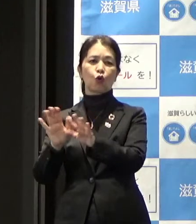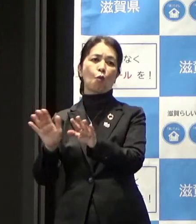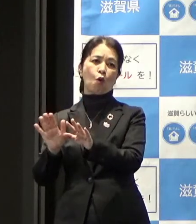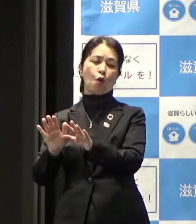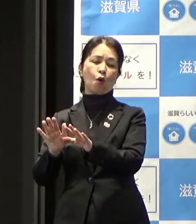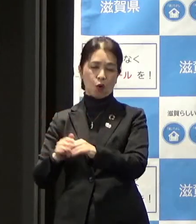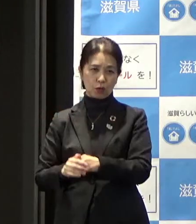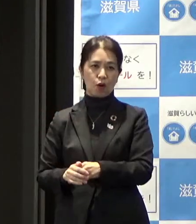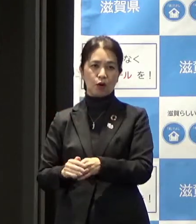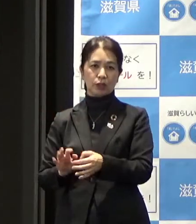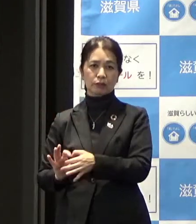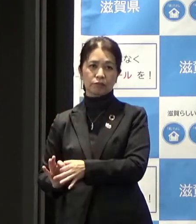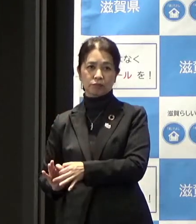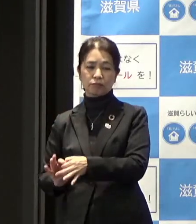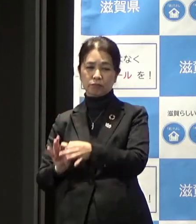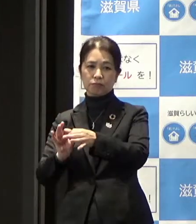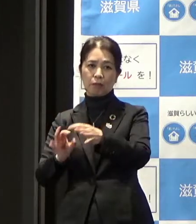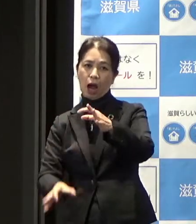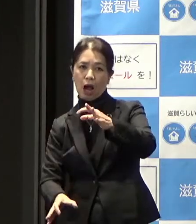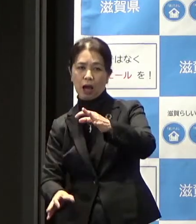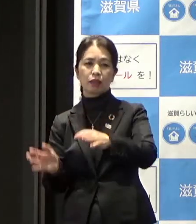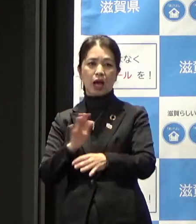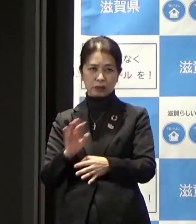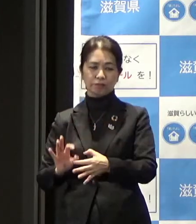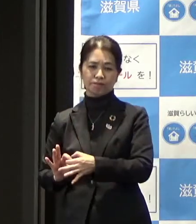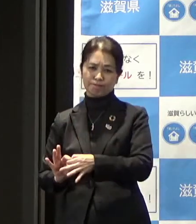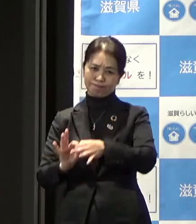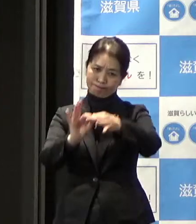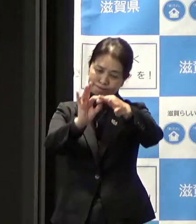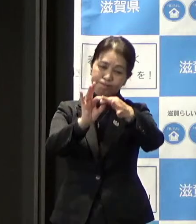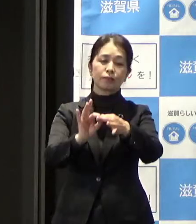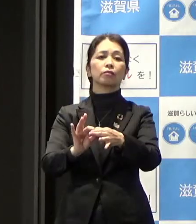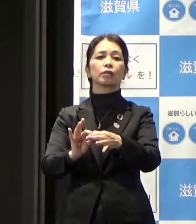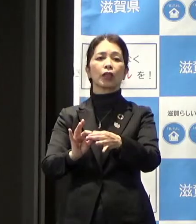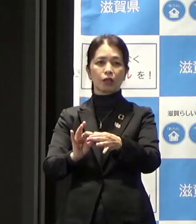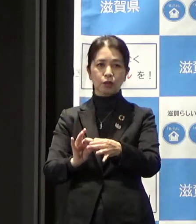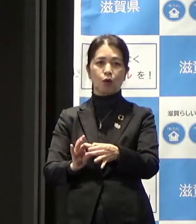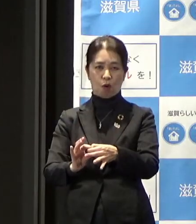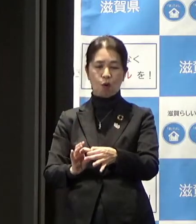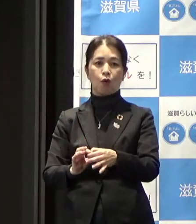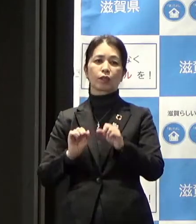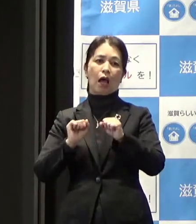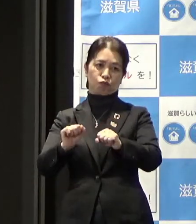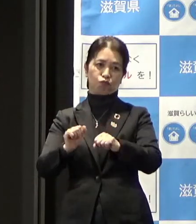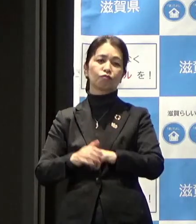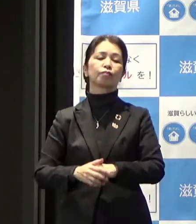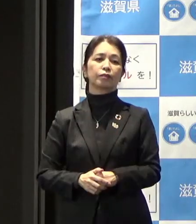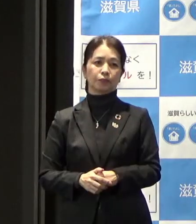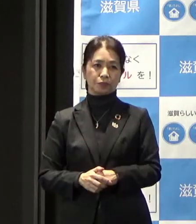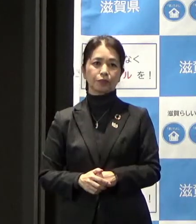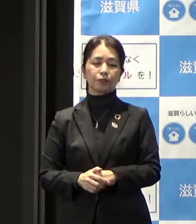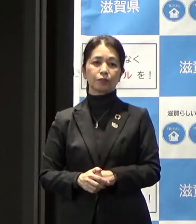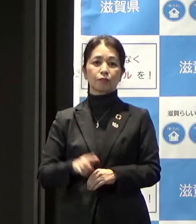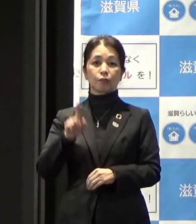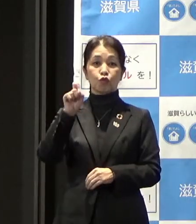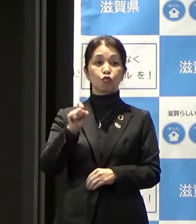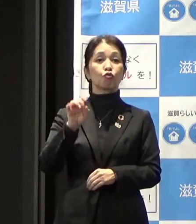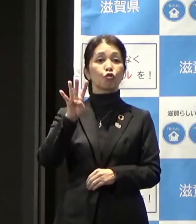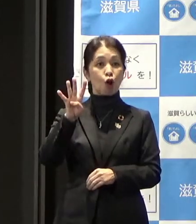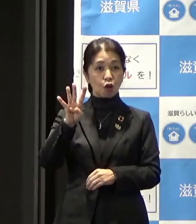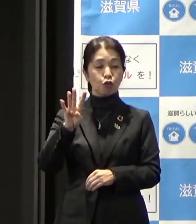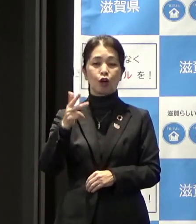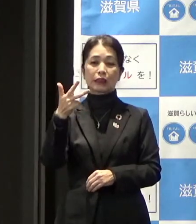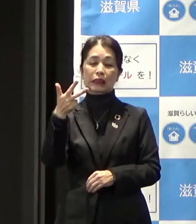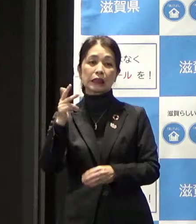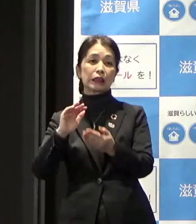う、情報共有等の仕組みを整えることとしたところでございます。なお、14の市長、